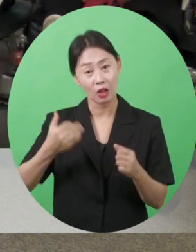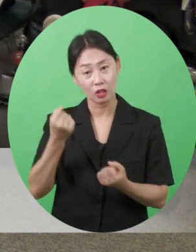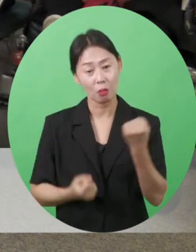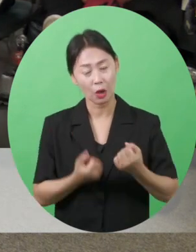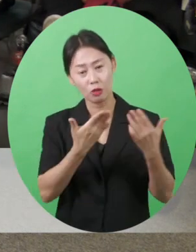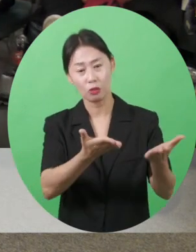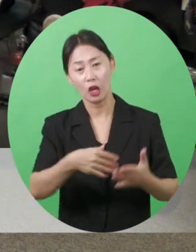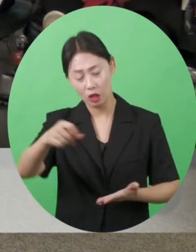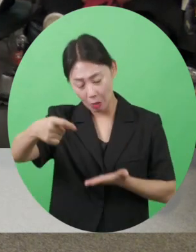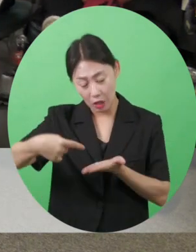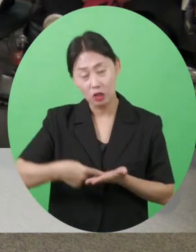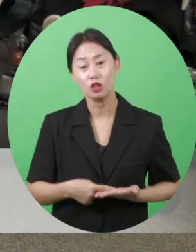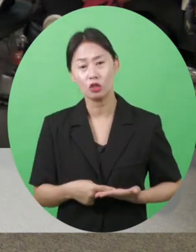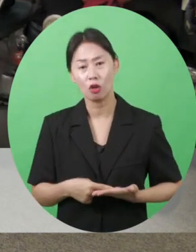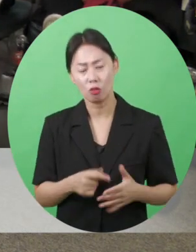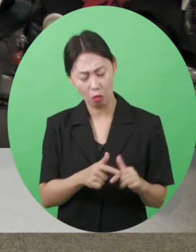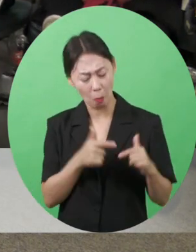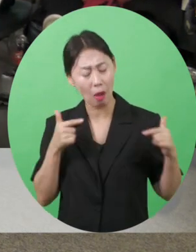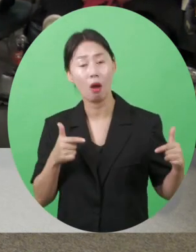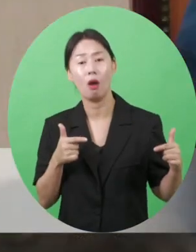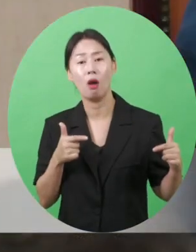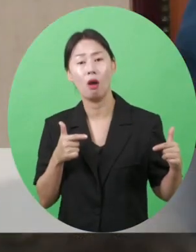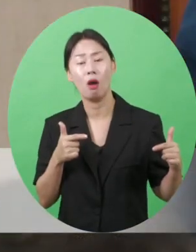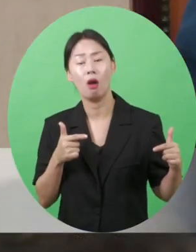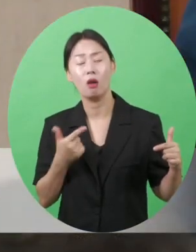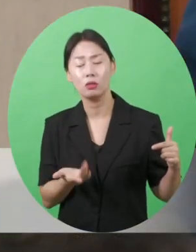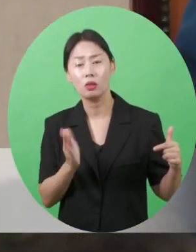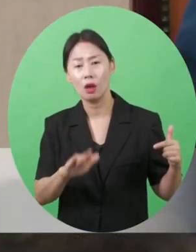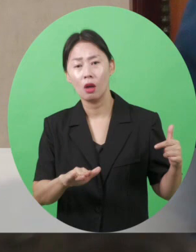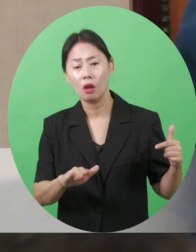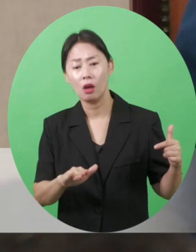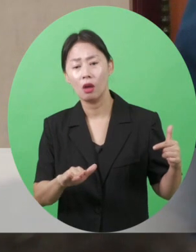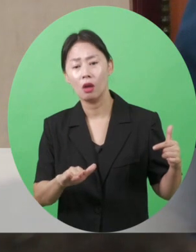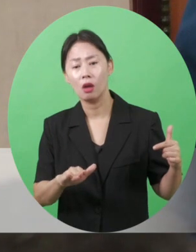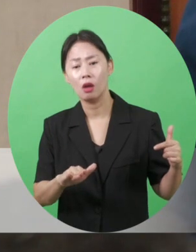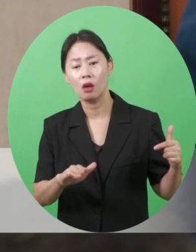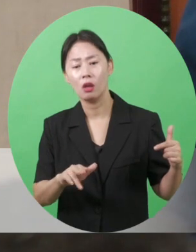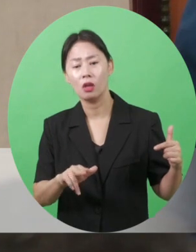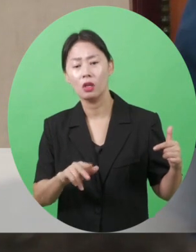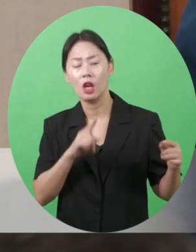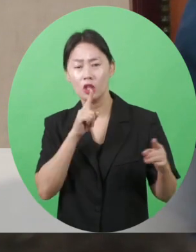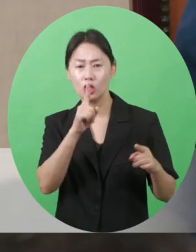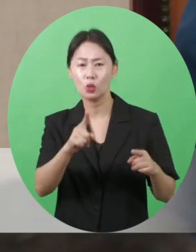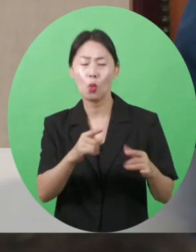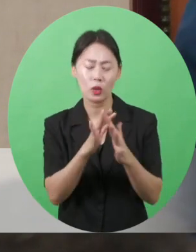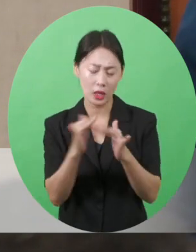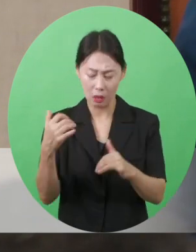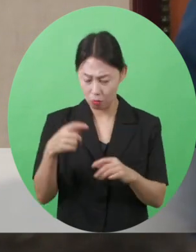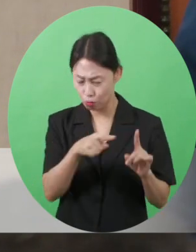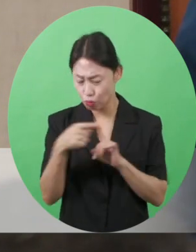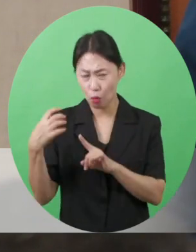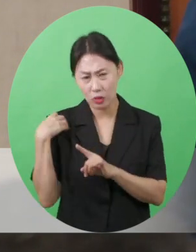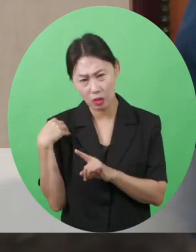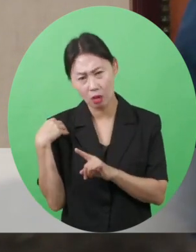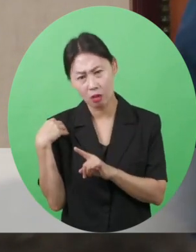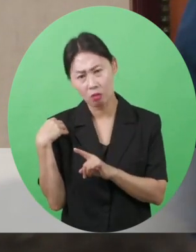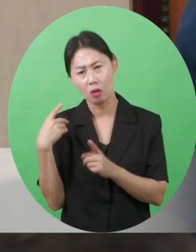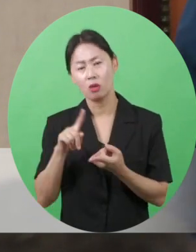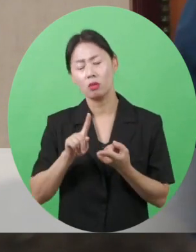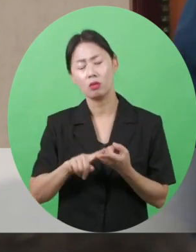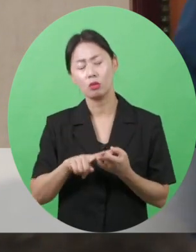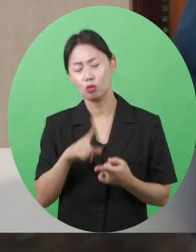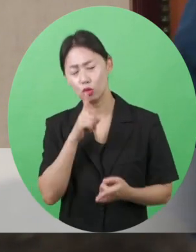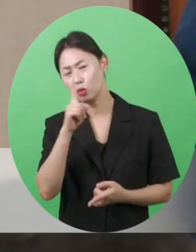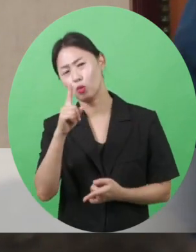어쨌든 접수는 계속 늘고 있습니다. 근데 점점 더 신고 의무자 신고율은 매우 낮아지고 있는